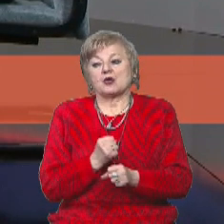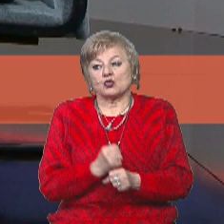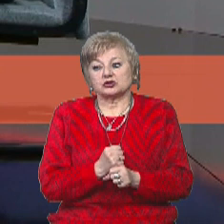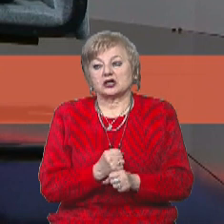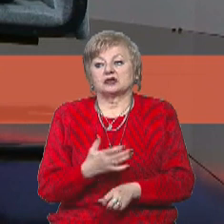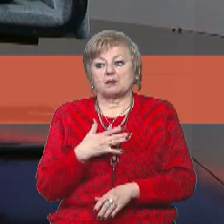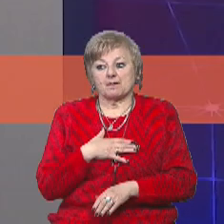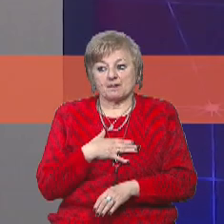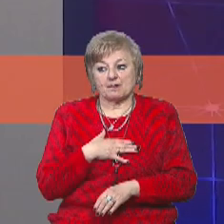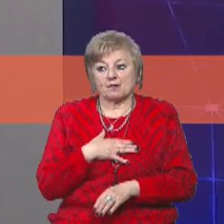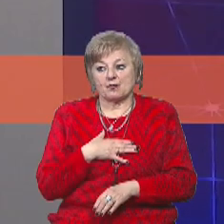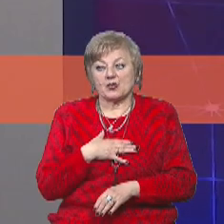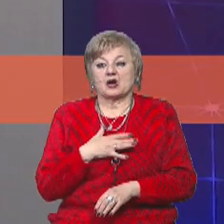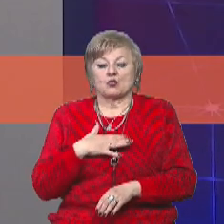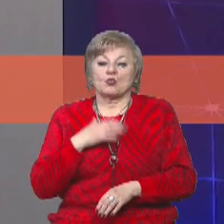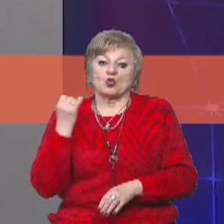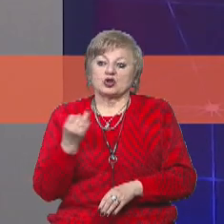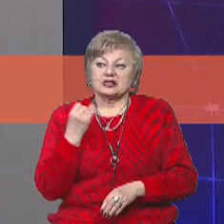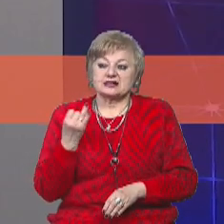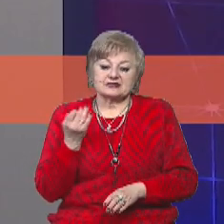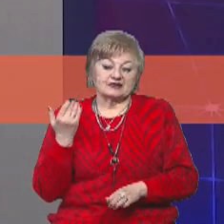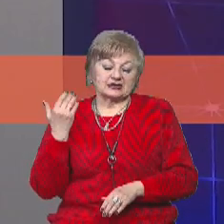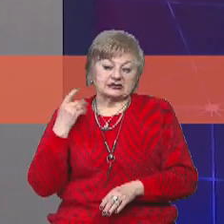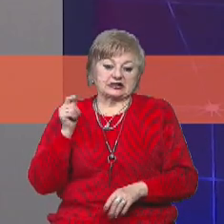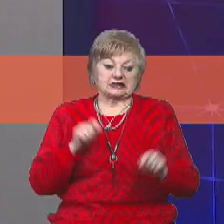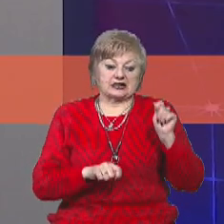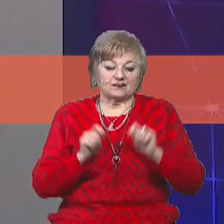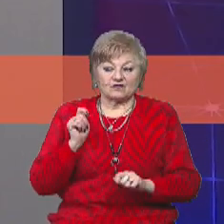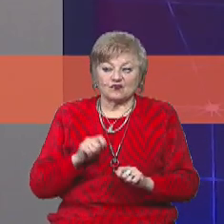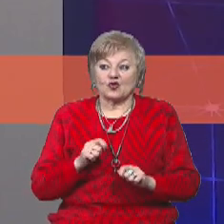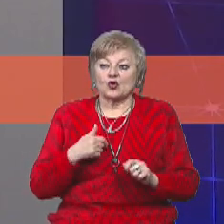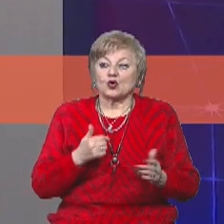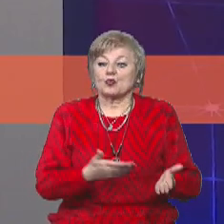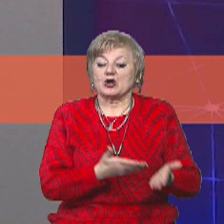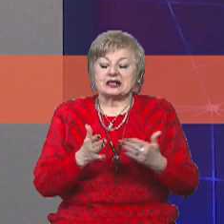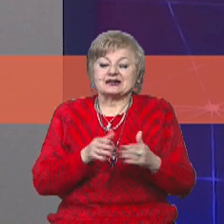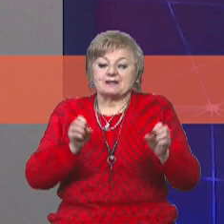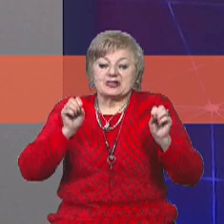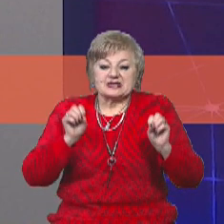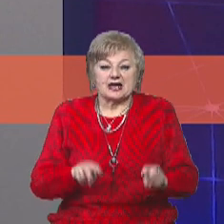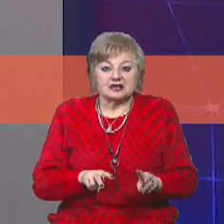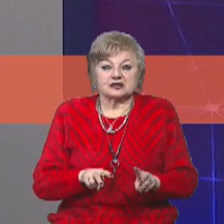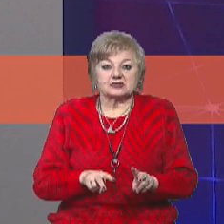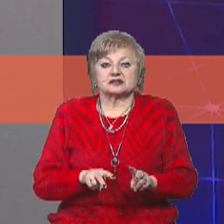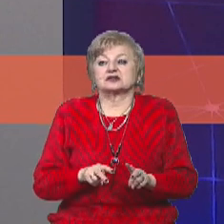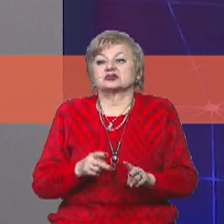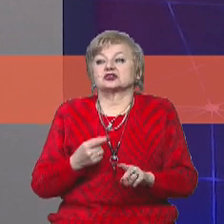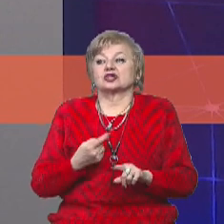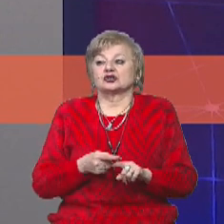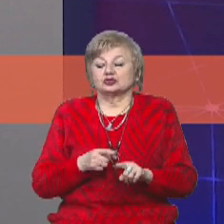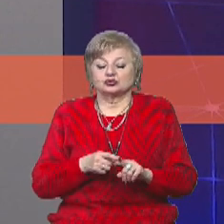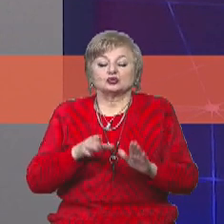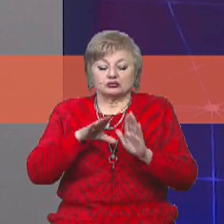ми за моєю ініціативою на минулий екофорум запрошували німецьких спеціалістів, у яких встановлено це обладнання,